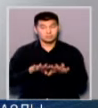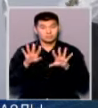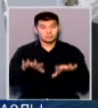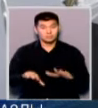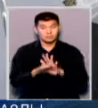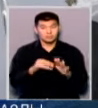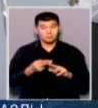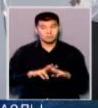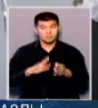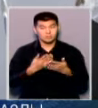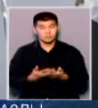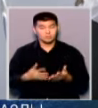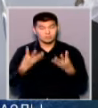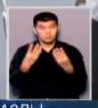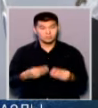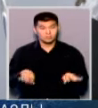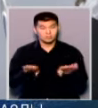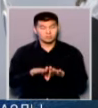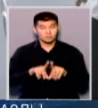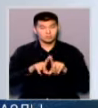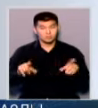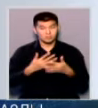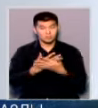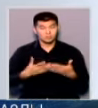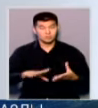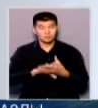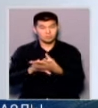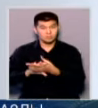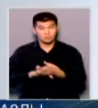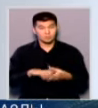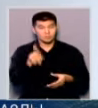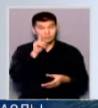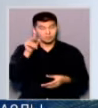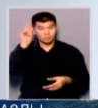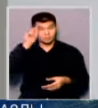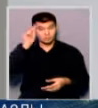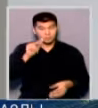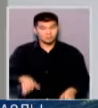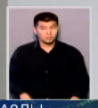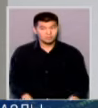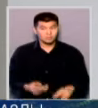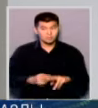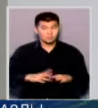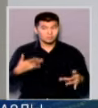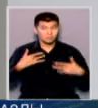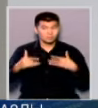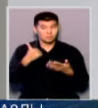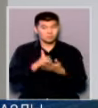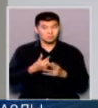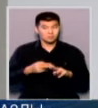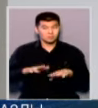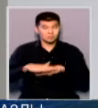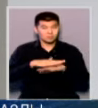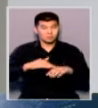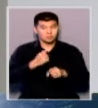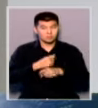таңдалған жоқ. Себебі бұл білім беру мекемесінде түрлі этнос өкілдерінің жастары білім алуда. Бұл шараның мақсаты